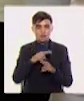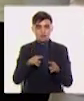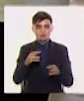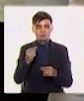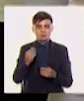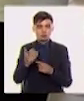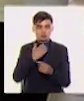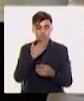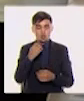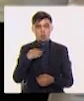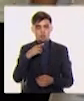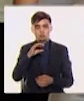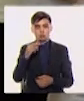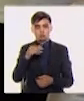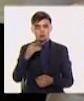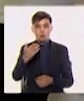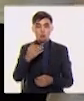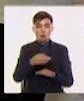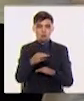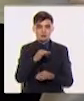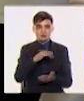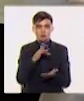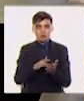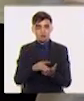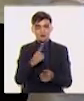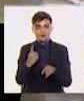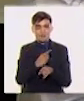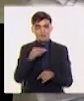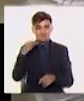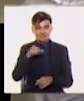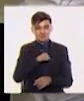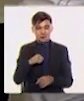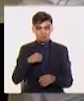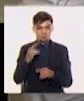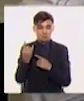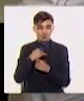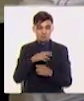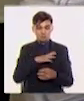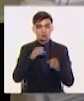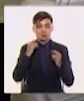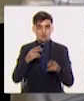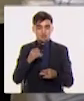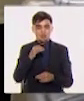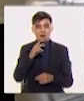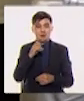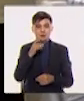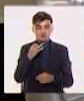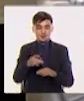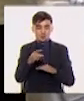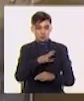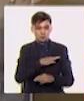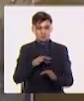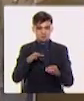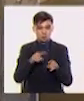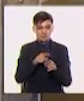Ондай бюджетте ақша жоқ болса, қараңыз, сіз облыспен Алматы единый адамбыз деген президентіміз өзі сонда бізді алдап отқаны ма солай? Қарасай аудандық жедел жәрдем